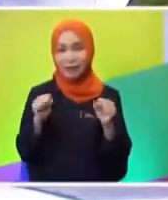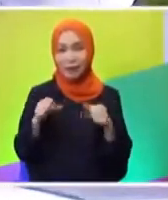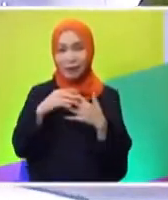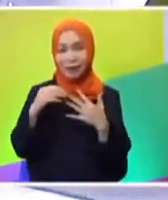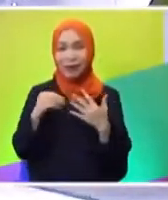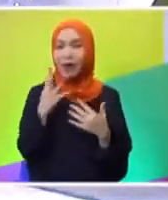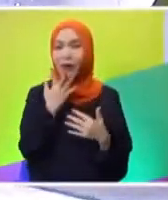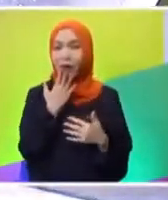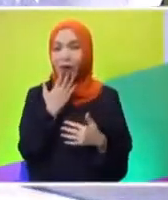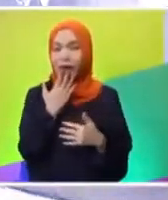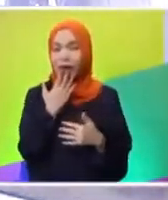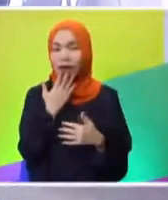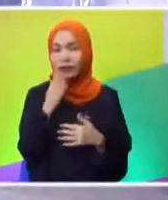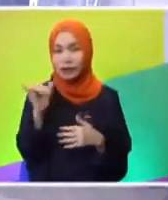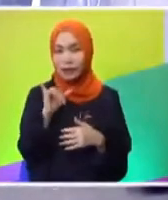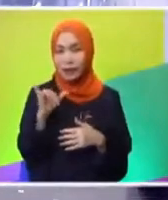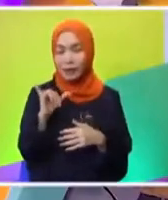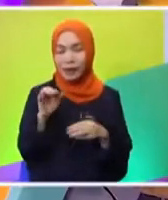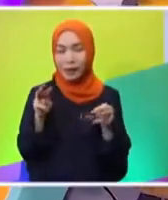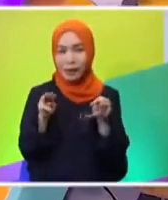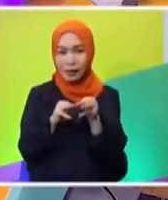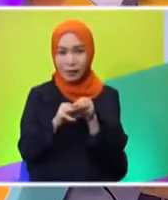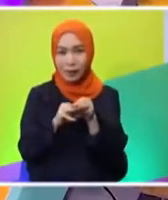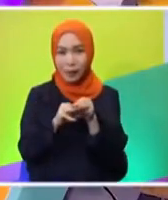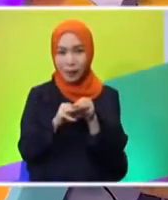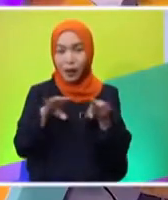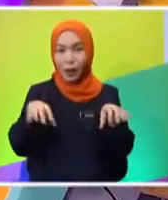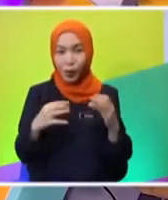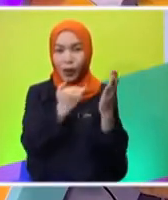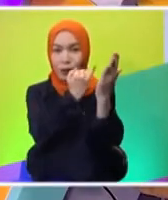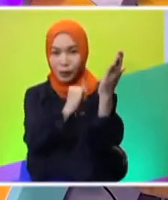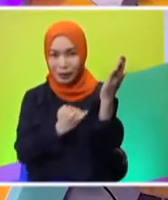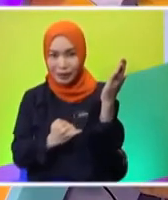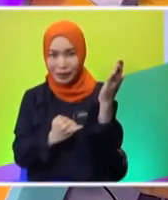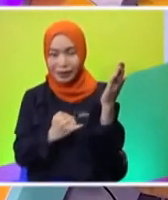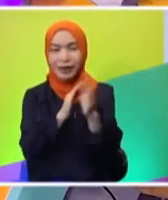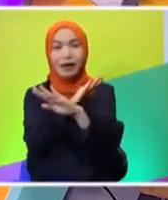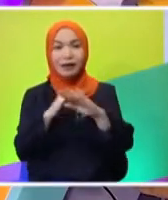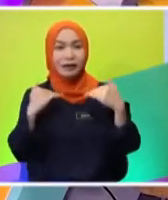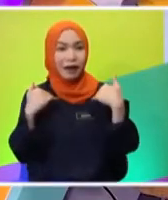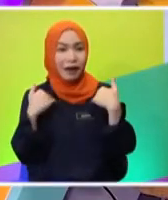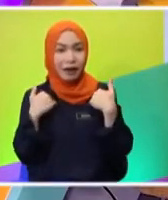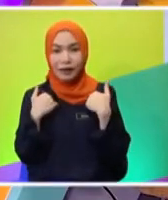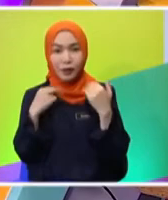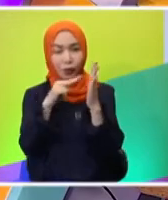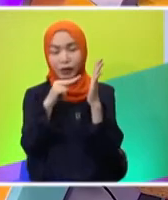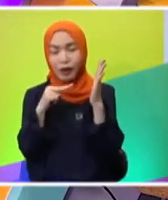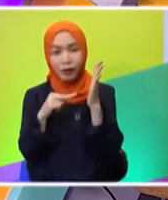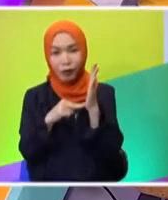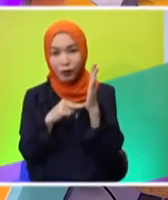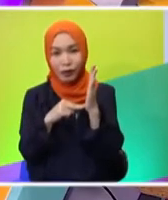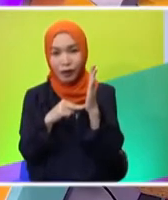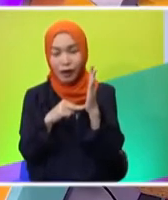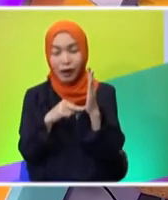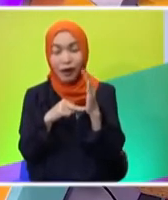pun memang sangat menarik sempit enak moana kita buat lukisan tuh tak detak depan tetes arek tentulah bye Oke